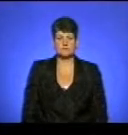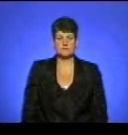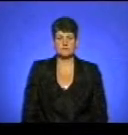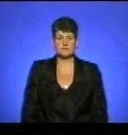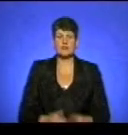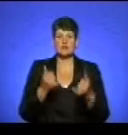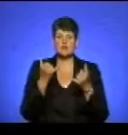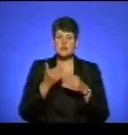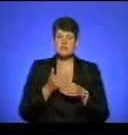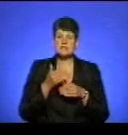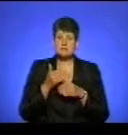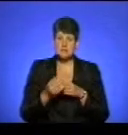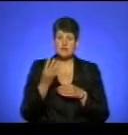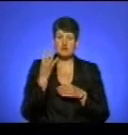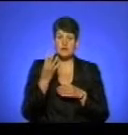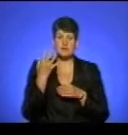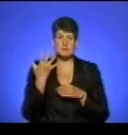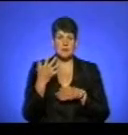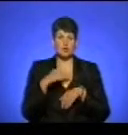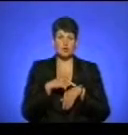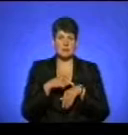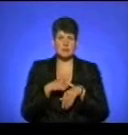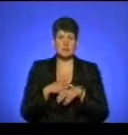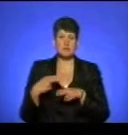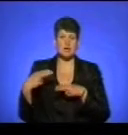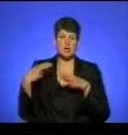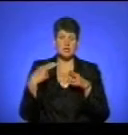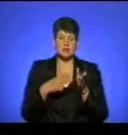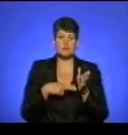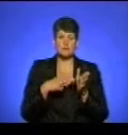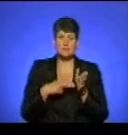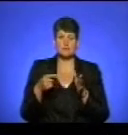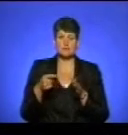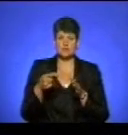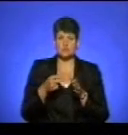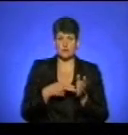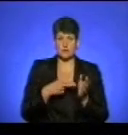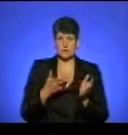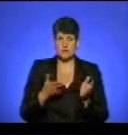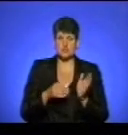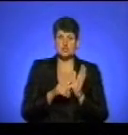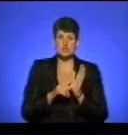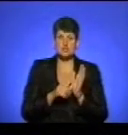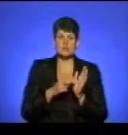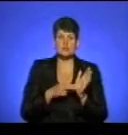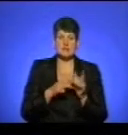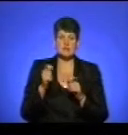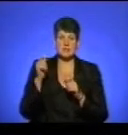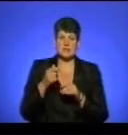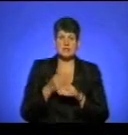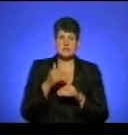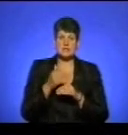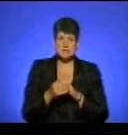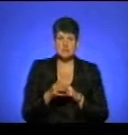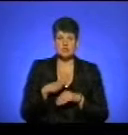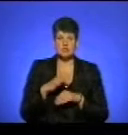Сьогодні із запізненням на 4-5 годин прибували потяги на Тернопільський залізничний вокзал. 6 поїздів, які приїхали пізніше, курсували